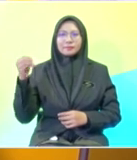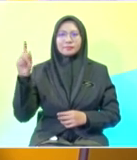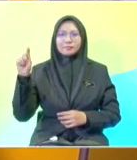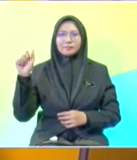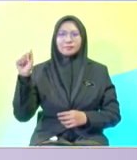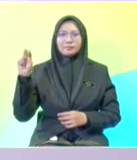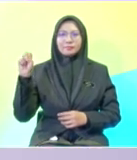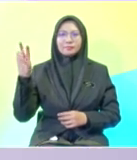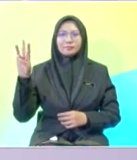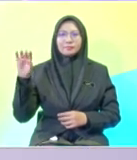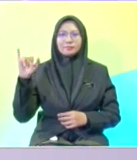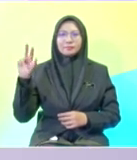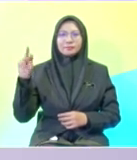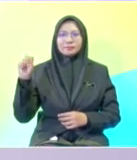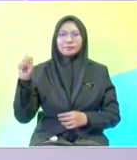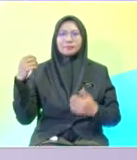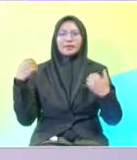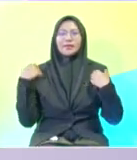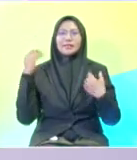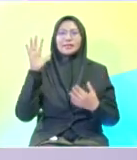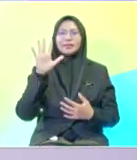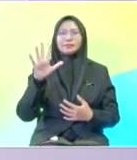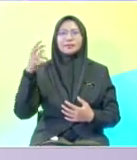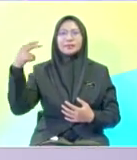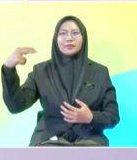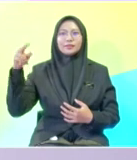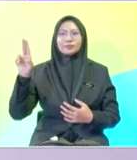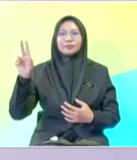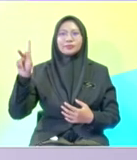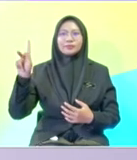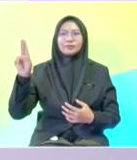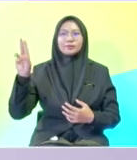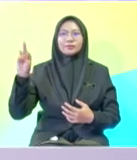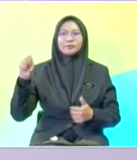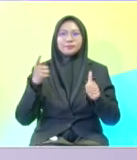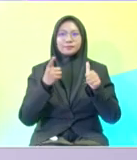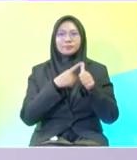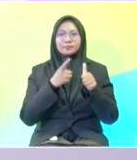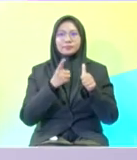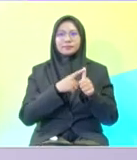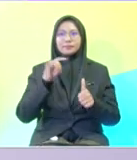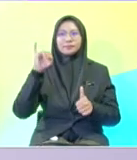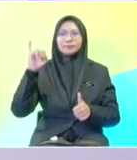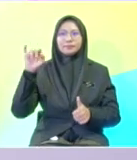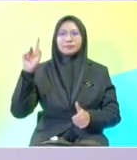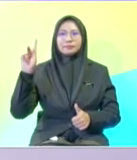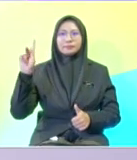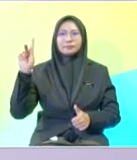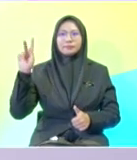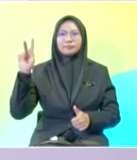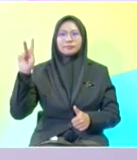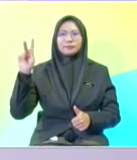bayurkan dulu dengan bacaan Ikhfa Hakiki apa dia kita lihat